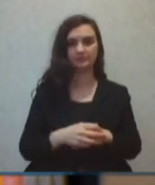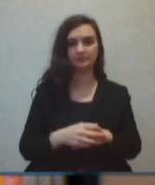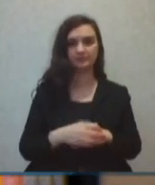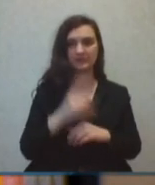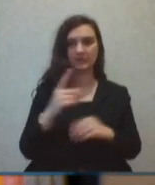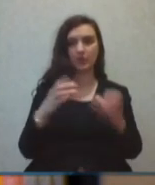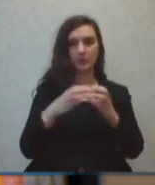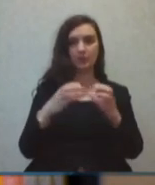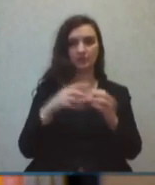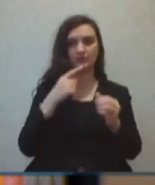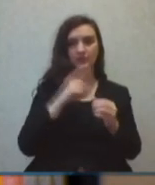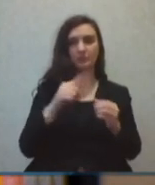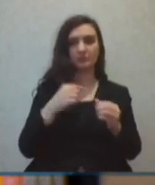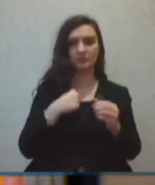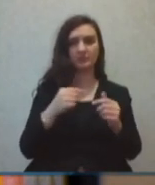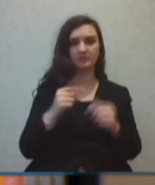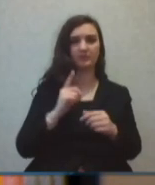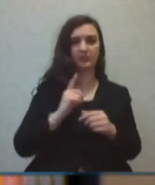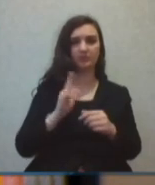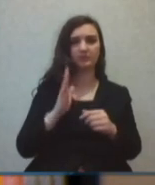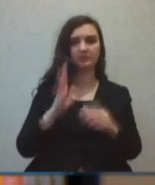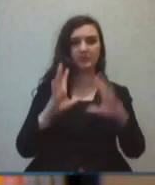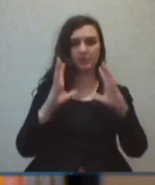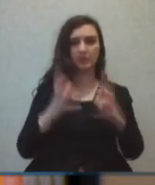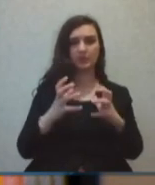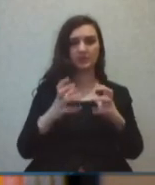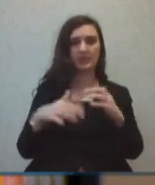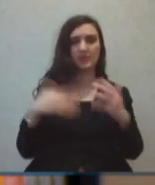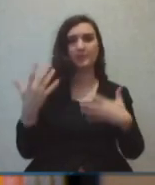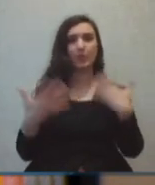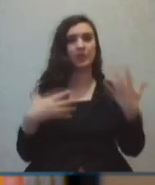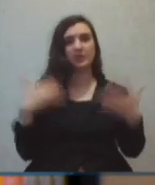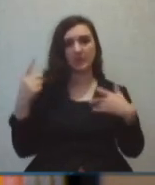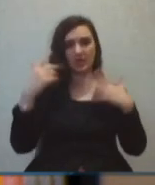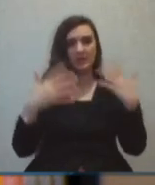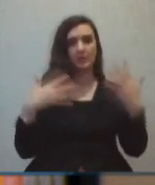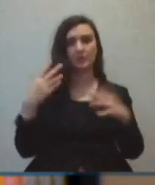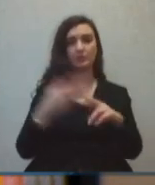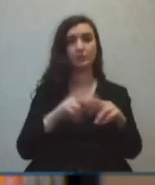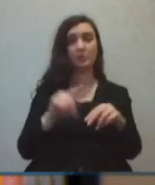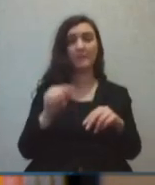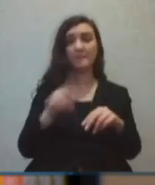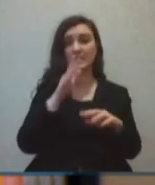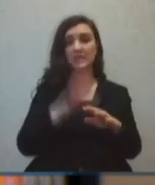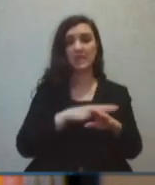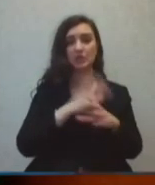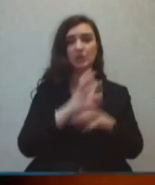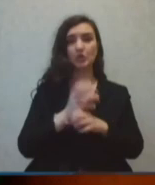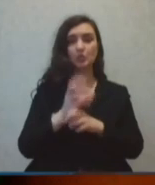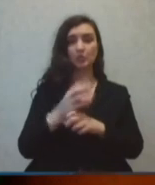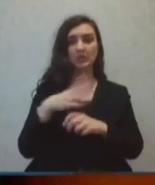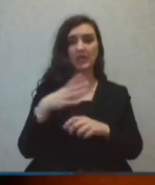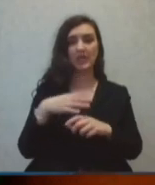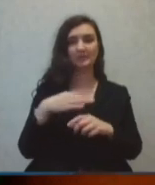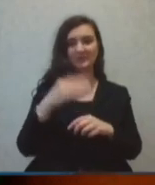ერთ-ერთ კომპანიაში, ვთქვი, რომ მე მოველი რომ იქნება სერიოზული ეიფორია მეთქი. იმიტომ რომ ამდენი ხანის შეზღუდული